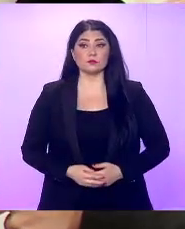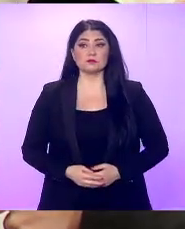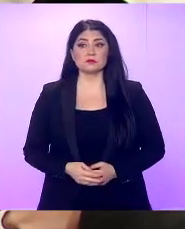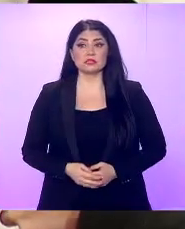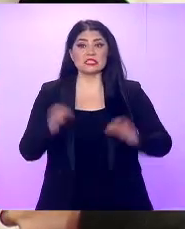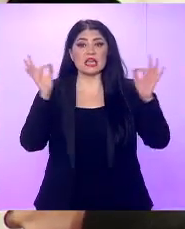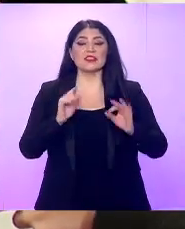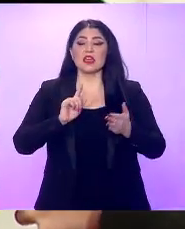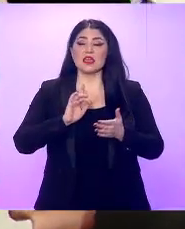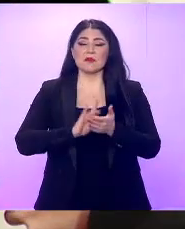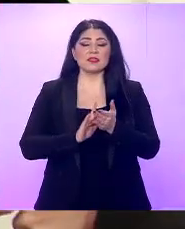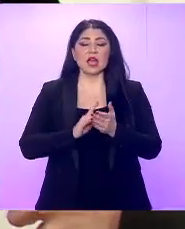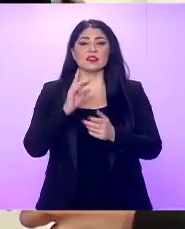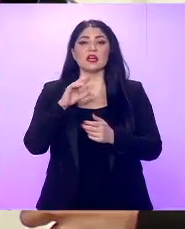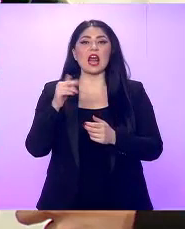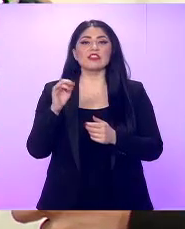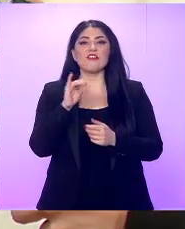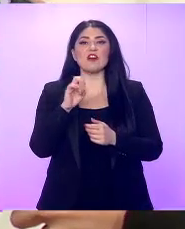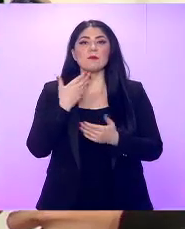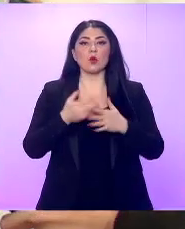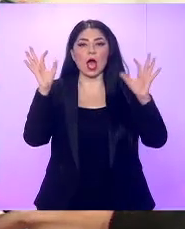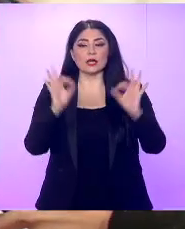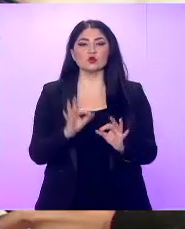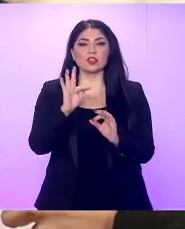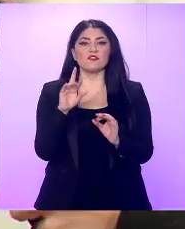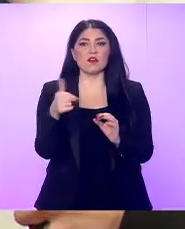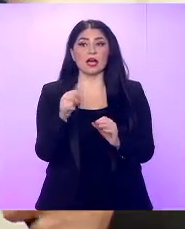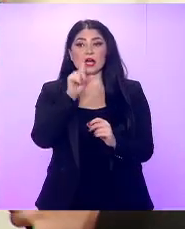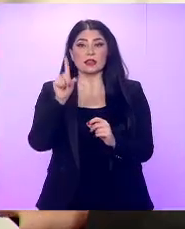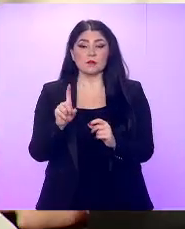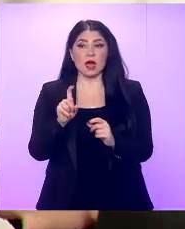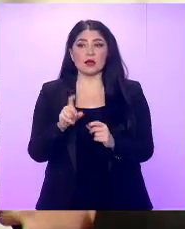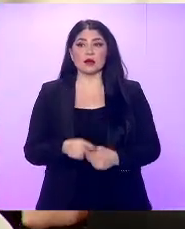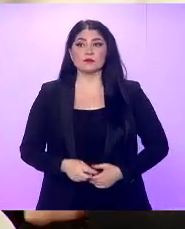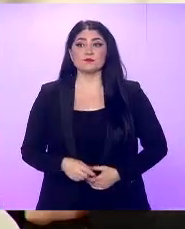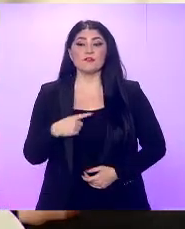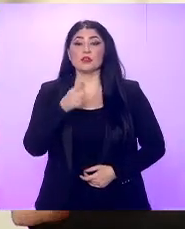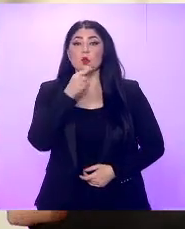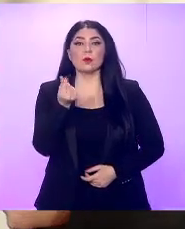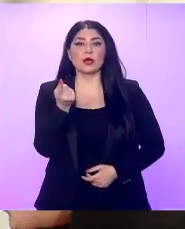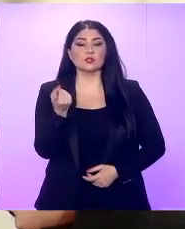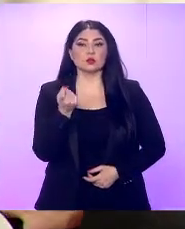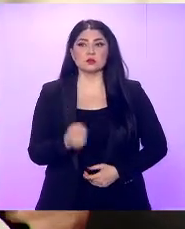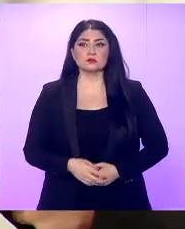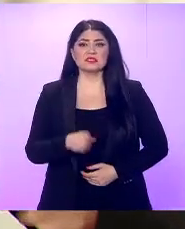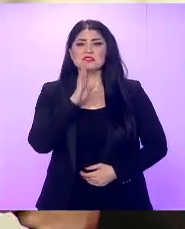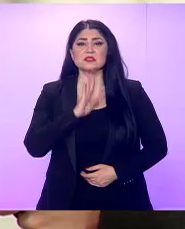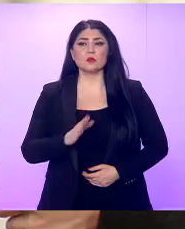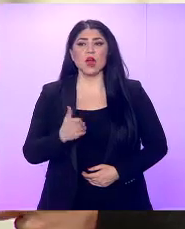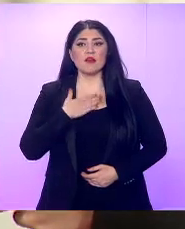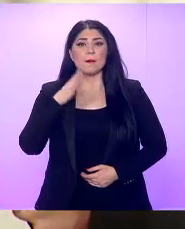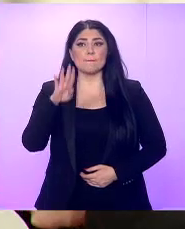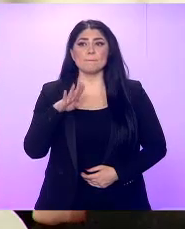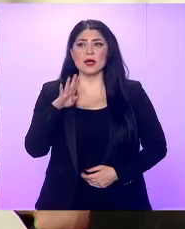scade imediat rata inflației, deci aceea prin reducere TVA. Acum eu știu că întrebarea va veni sursa de finanțare. Foarte simplu.